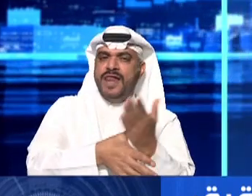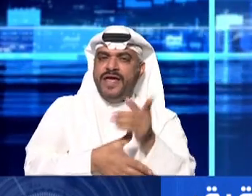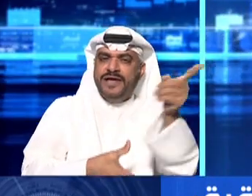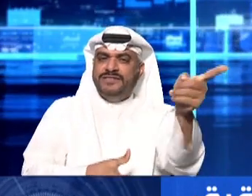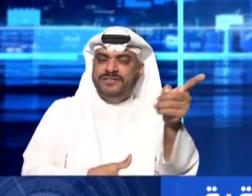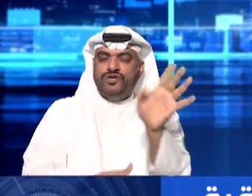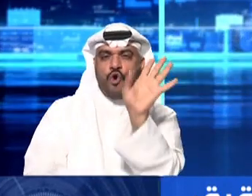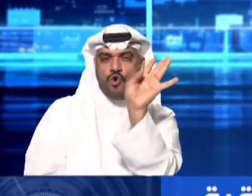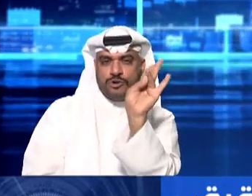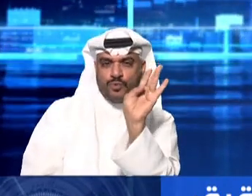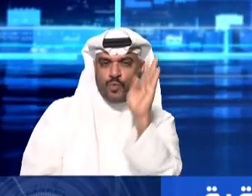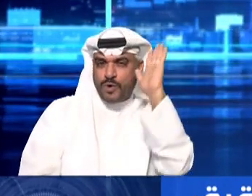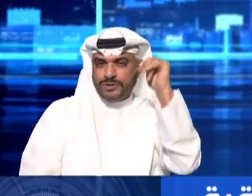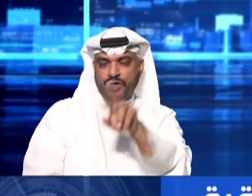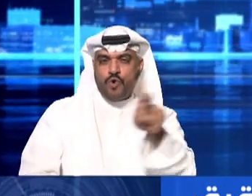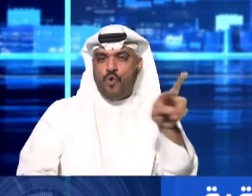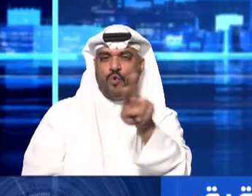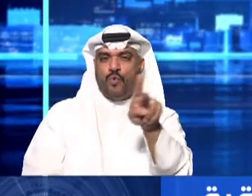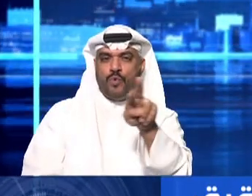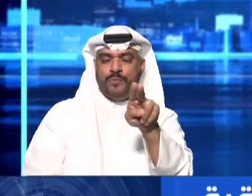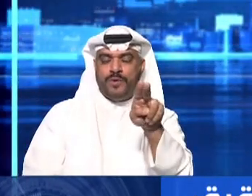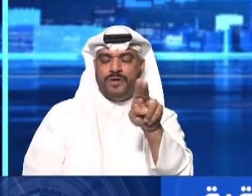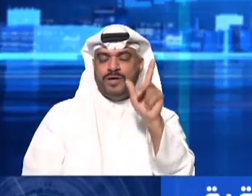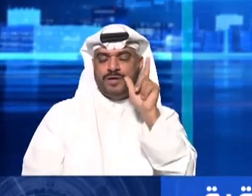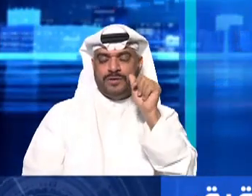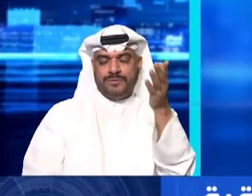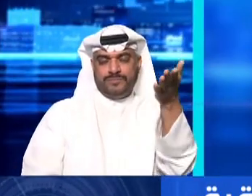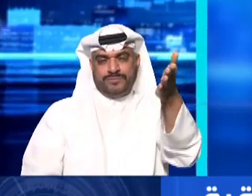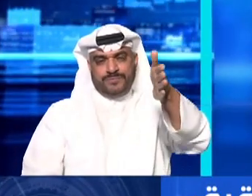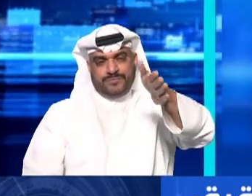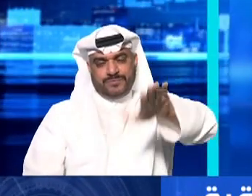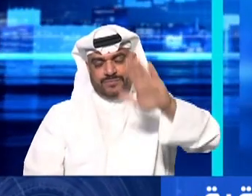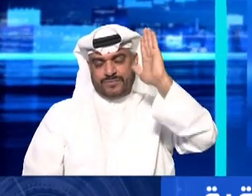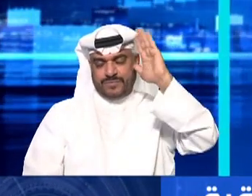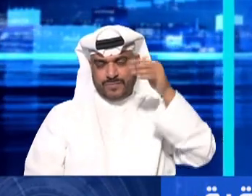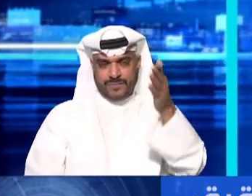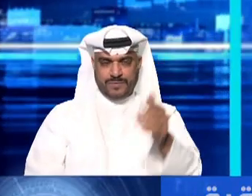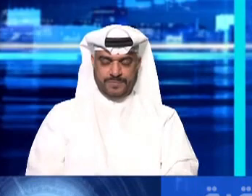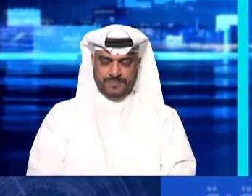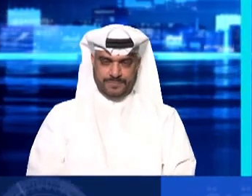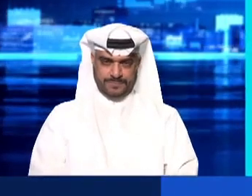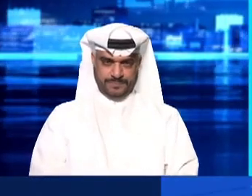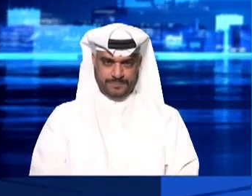الملكة سيلفيا بوفاة شقيق جلالة الملكة راجيا له الرحمة.